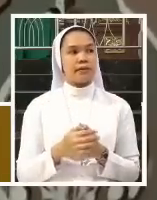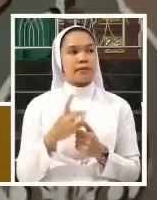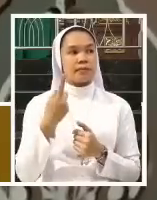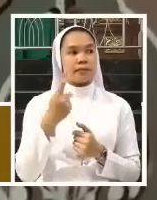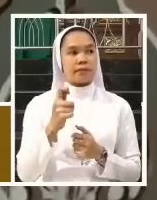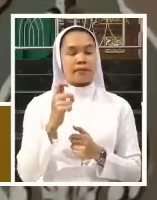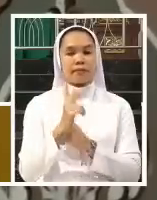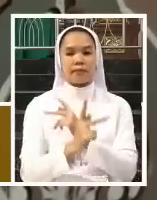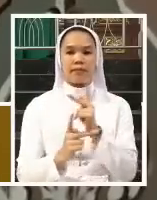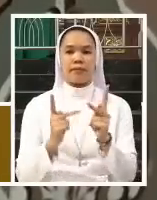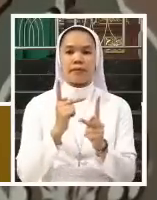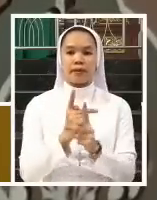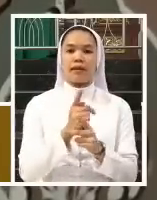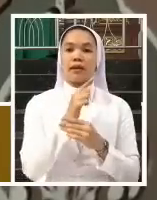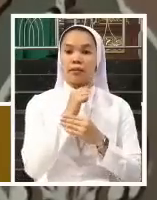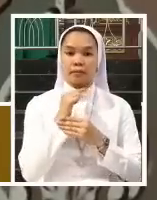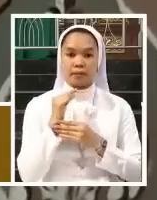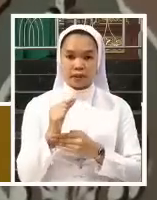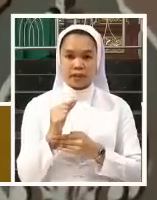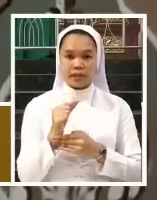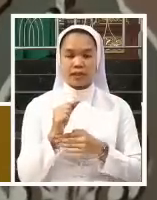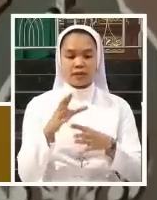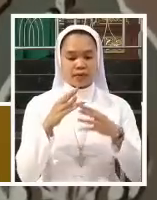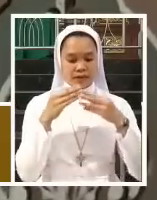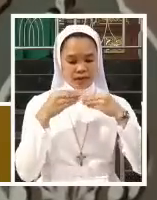padi magbabago kang indang mga panuga.